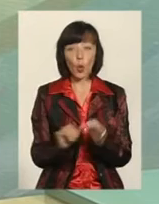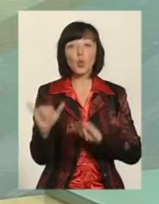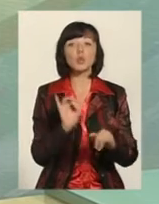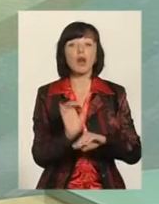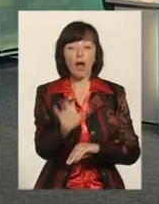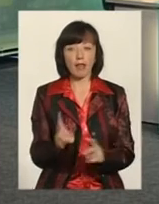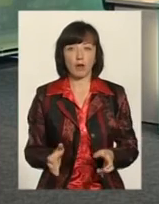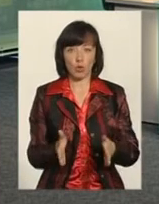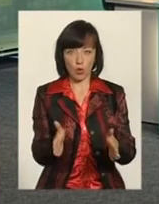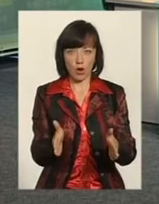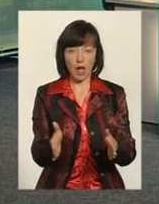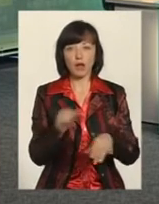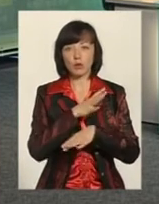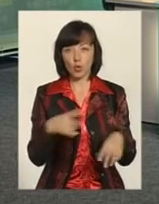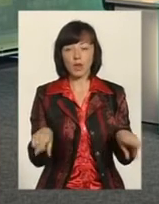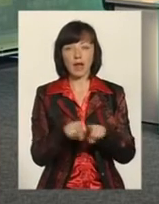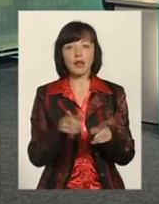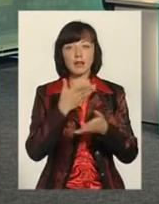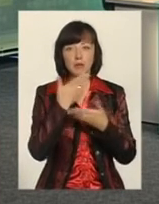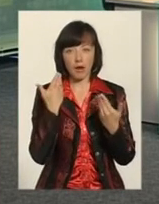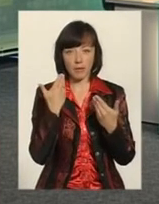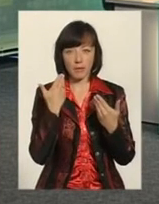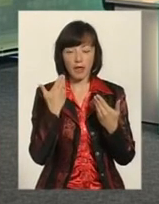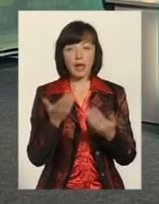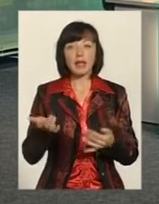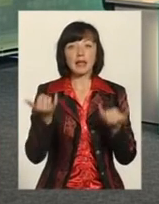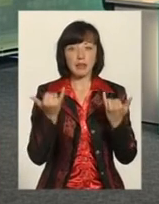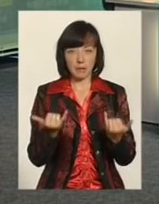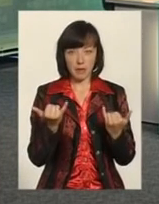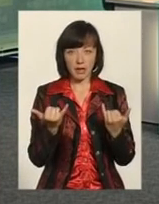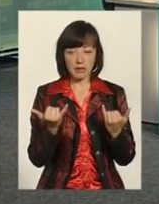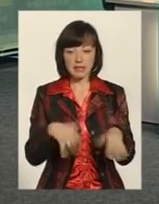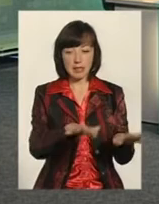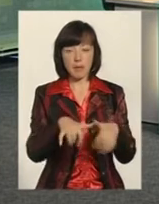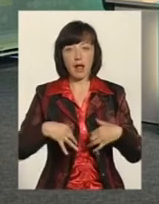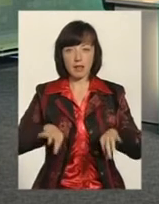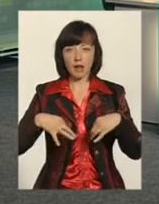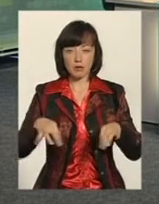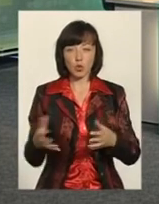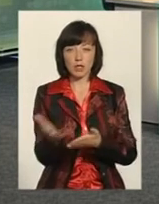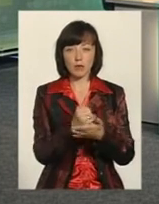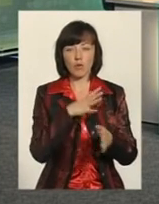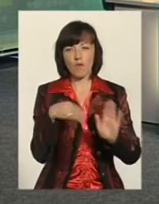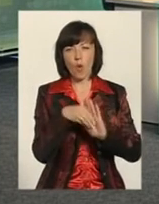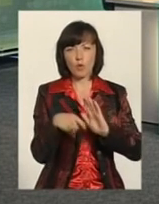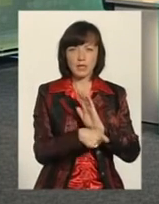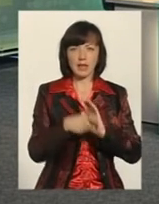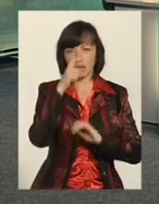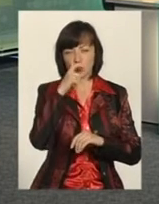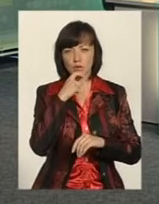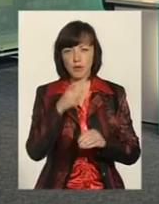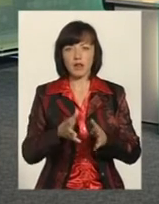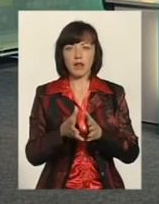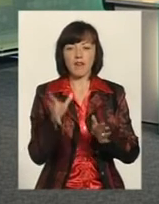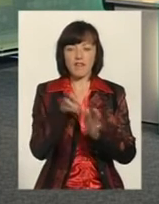На дороги. Доріг як не було, так і нема. Тепер свого часу забрали транспортний збір, він був корупційний, він був незрозумілий, ввели